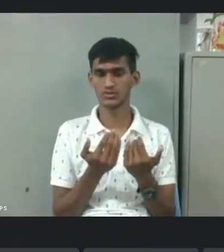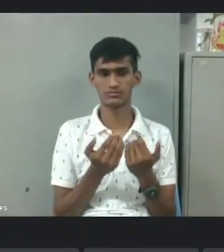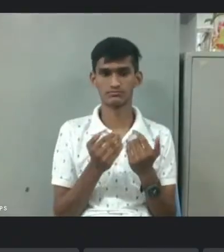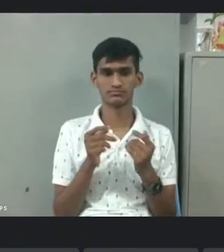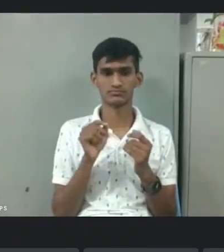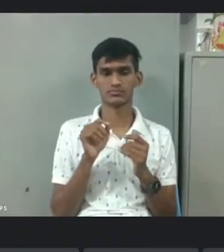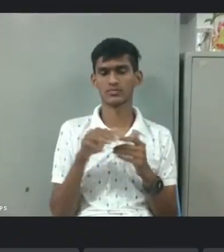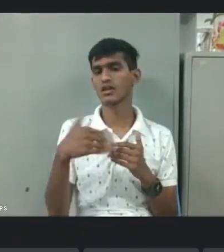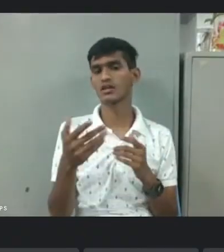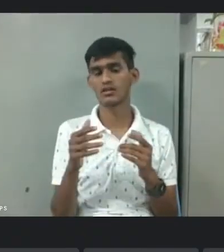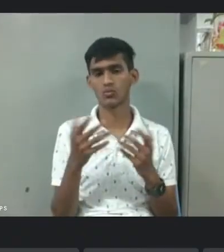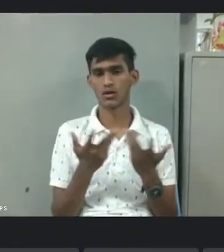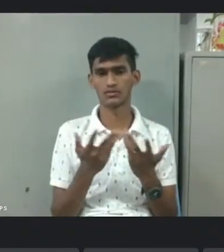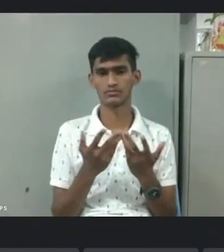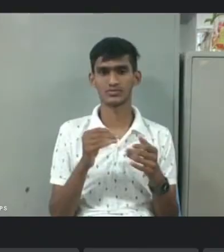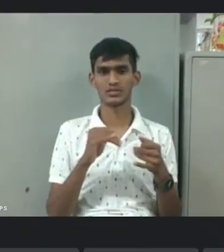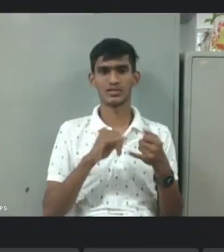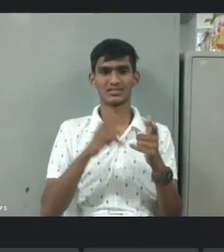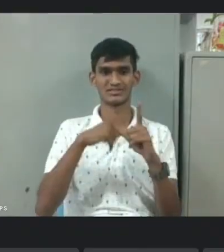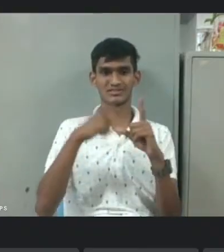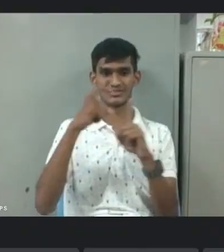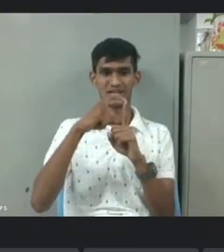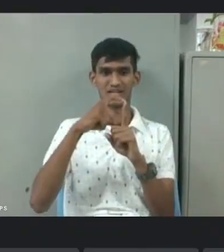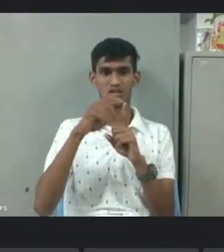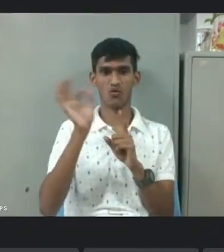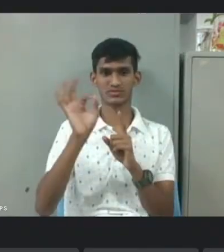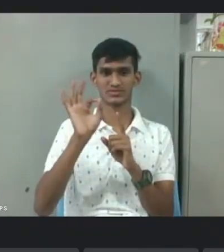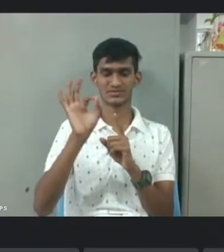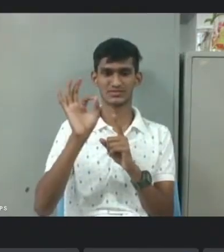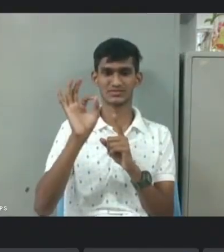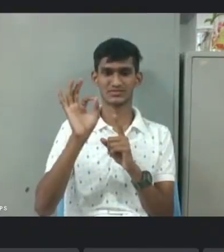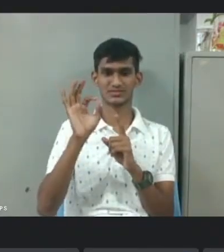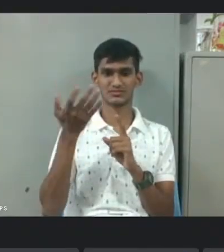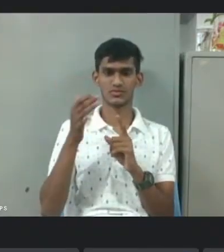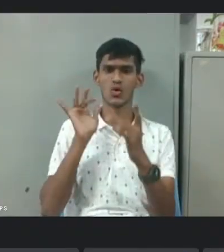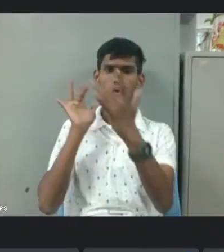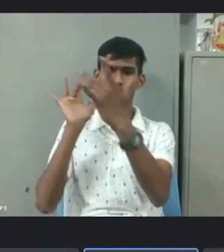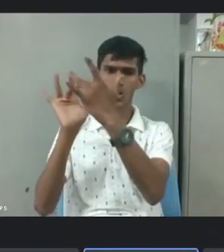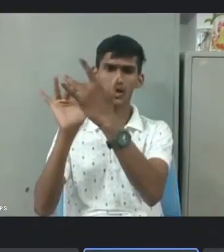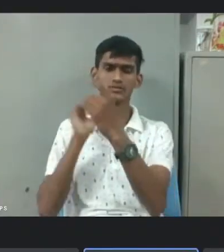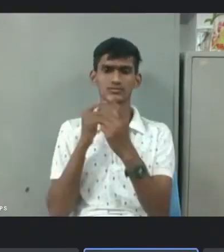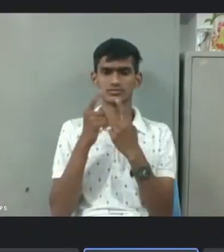നിങ്ങൾക്ക് മറ്റ് സാമൂഹ്യനീതി ഓഫീസിലോ മറ്റോ ഒന്ന് കോണ്ടാക്ട് ചെയ്ത്